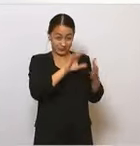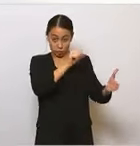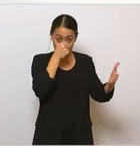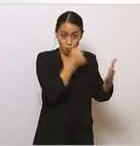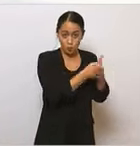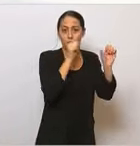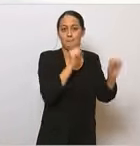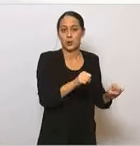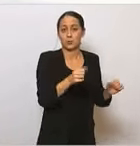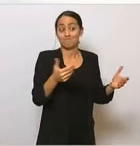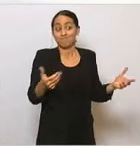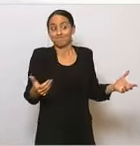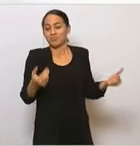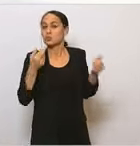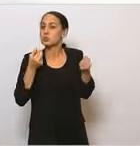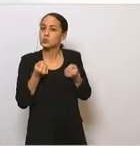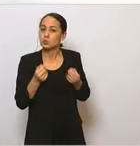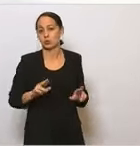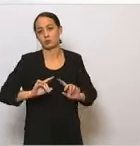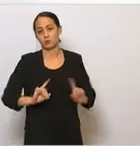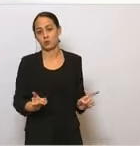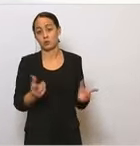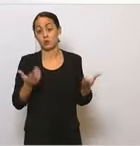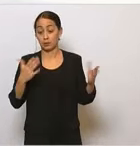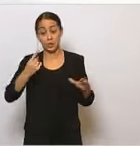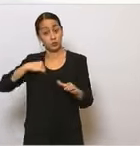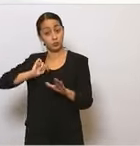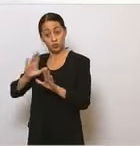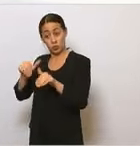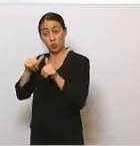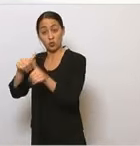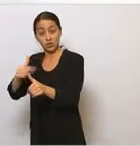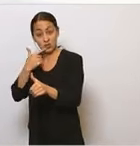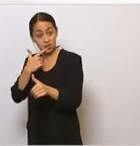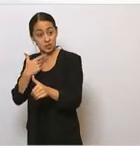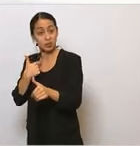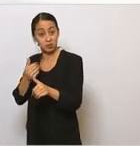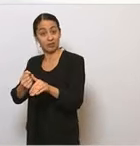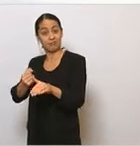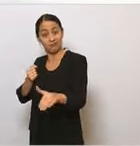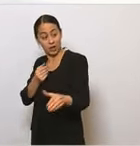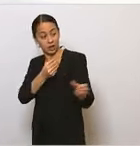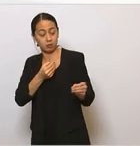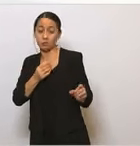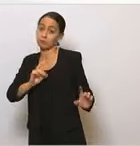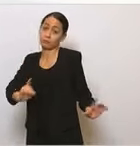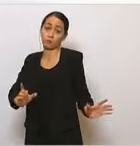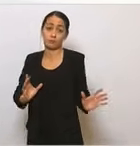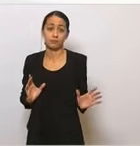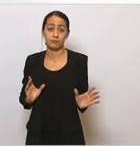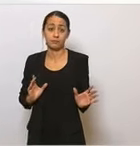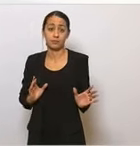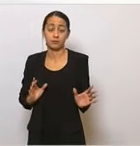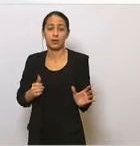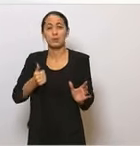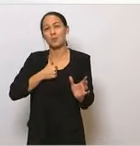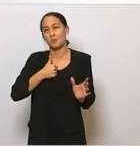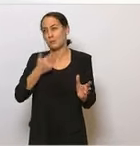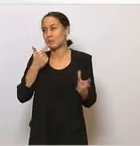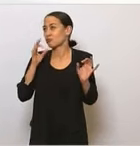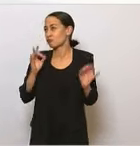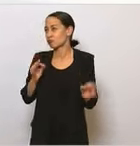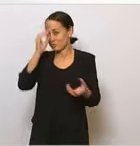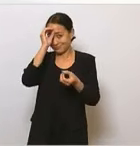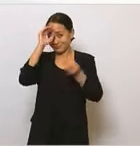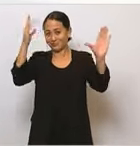incertain, mais ça ne doit pas nous empêcher de continuer. Je dirais que j'ai une vision un tout petit peu plus, pas pessimiste, mais en tout